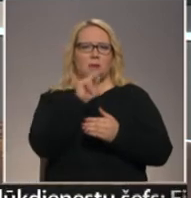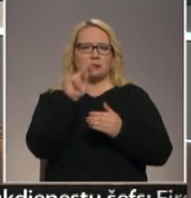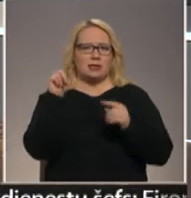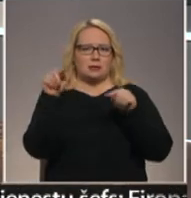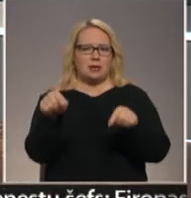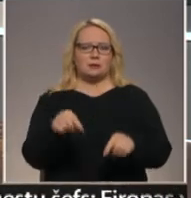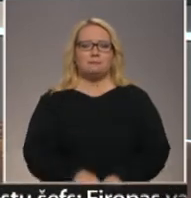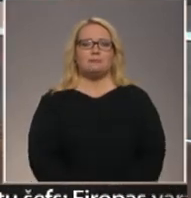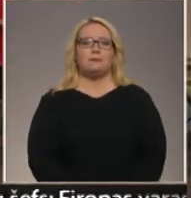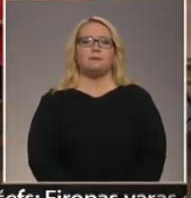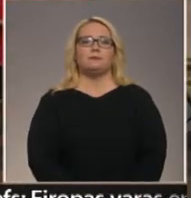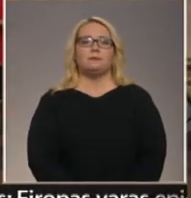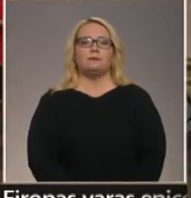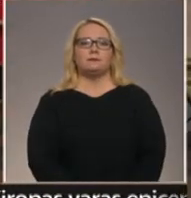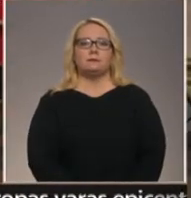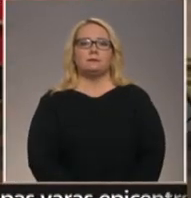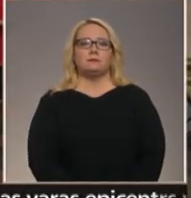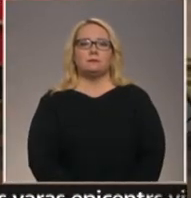televīzija.